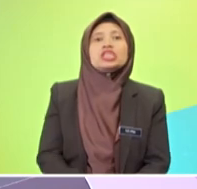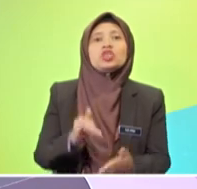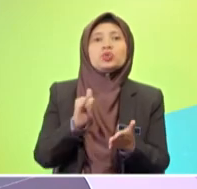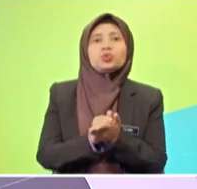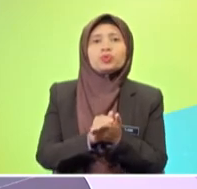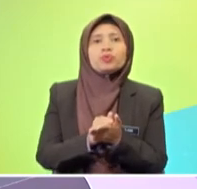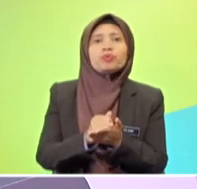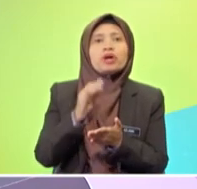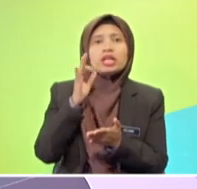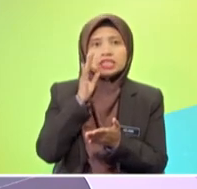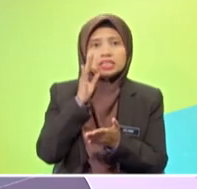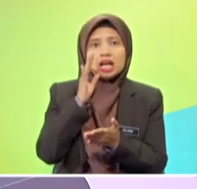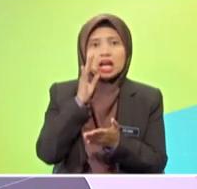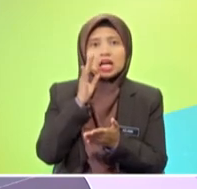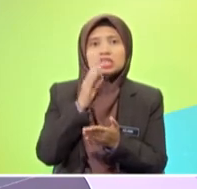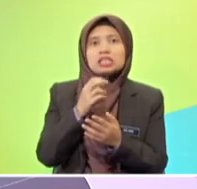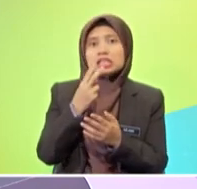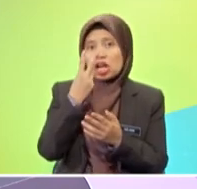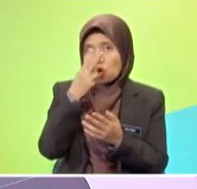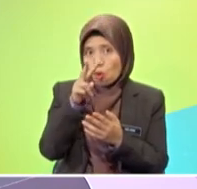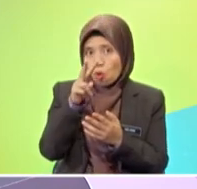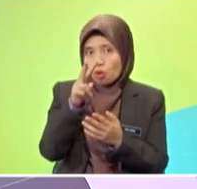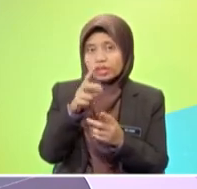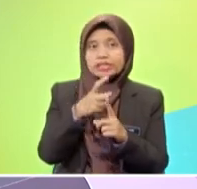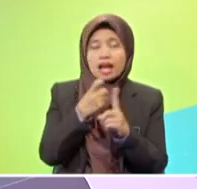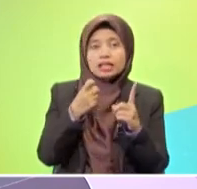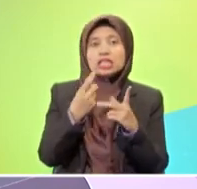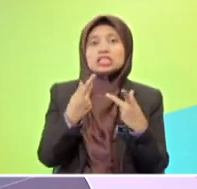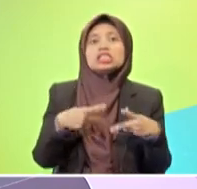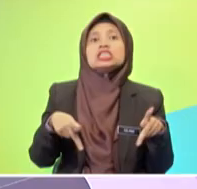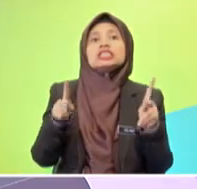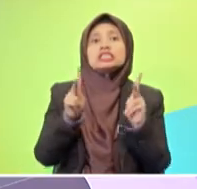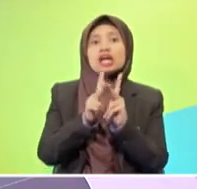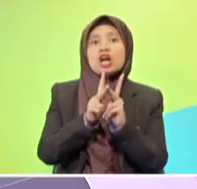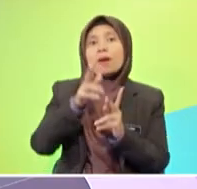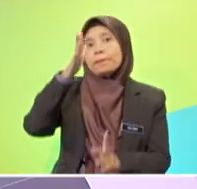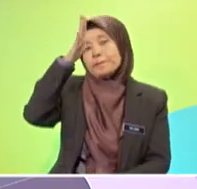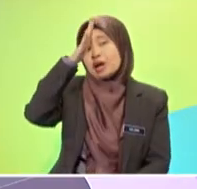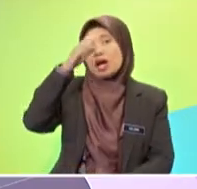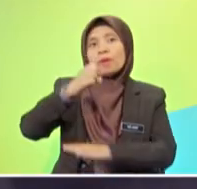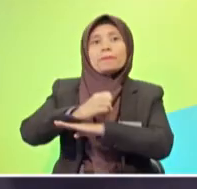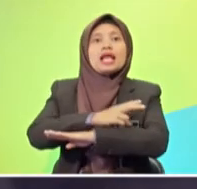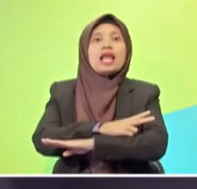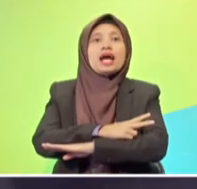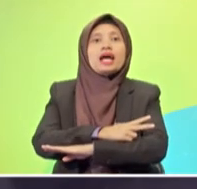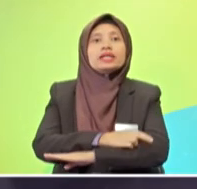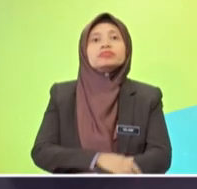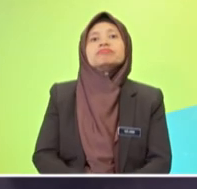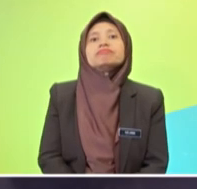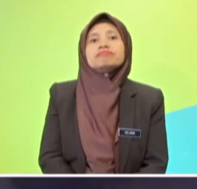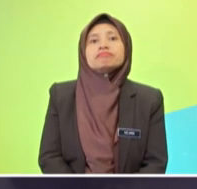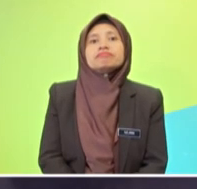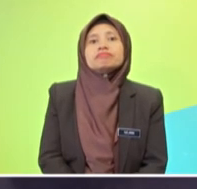Farisa menilai daripada segi nilai yang dia dapat daripada teks Pak Belalang baik kita bagi bintang silakan